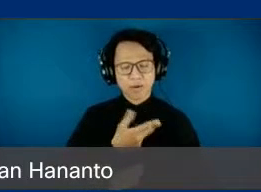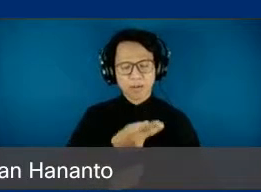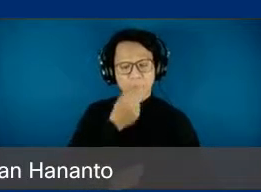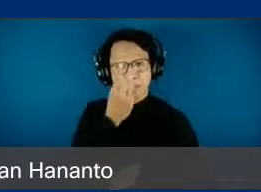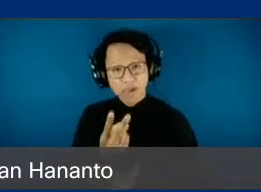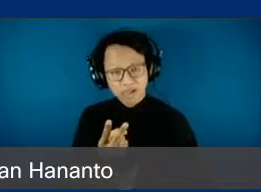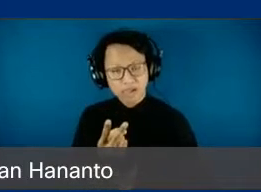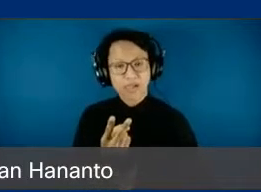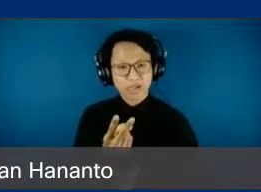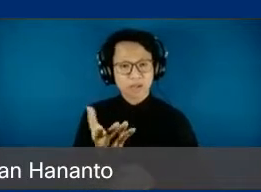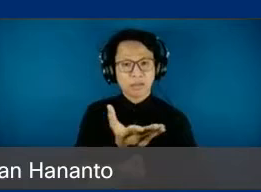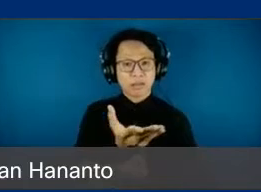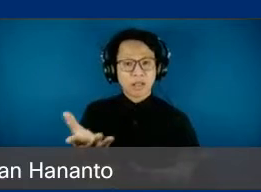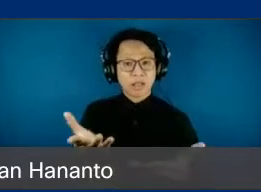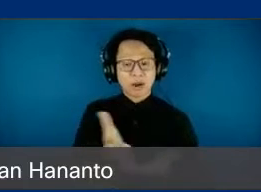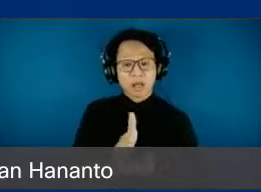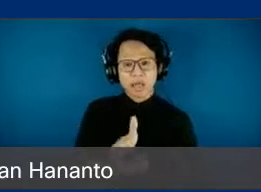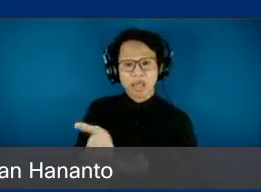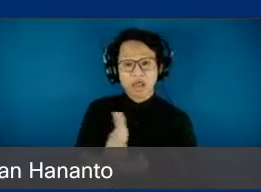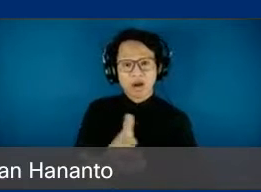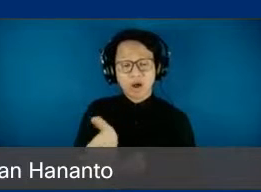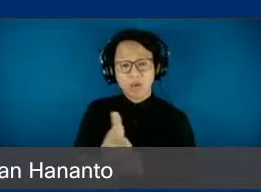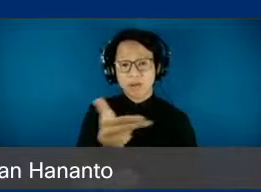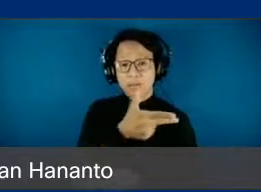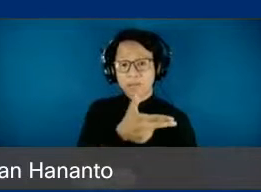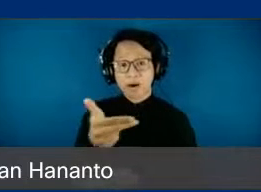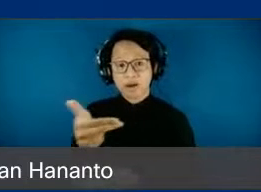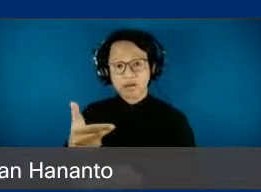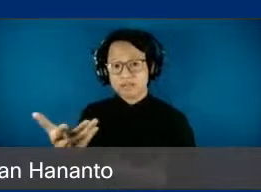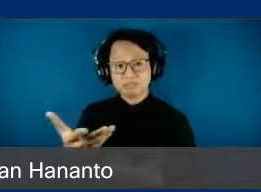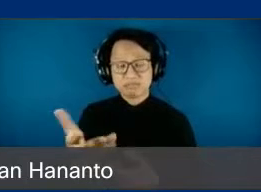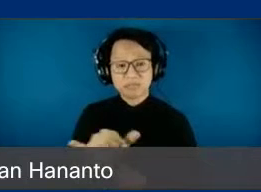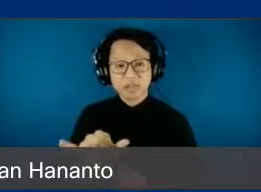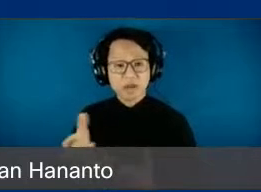the interpretation in Bahasa will be doing.